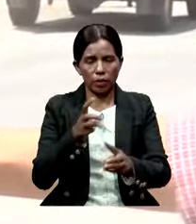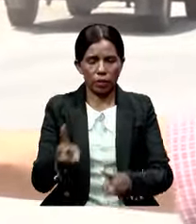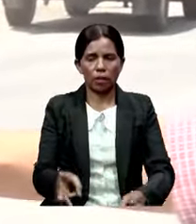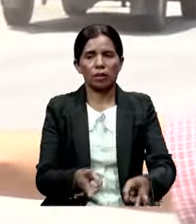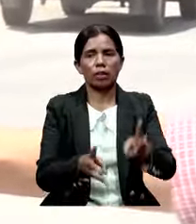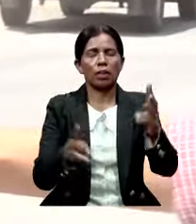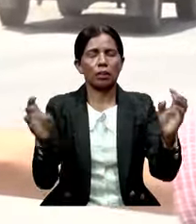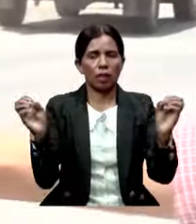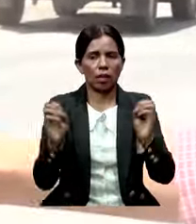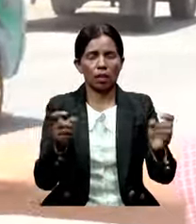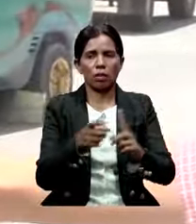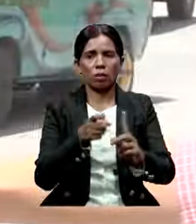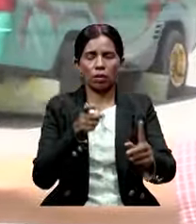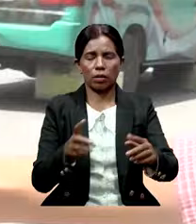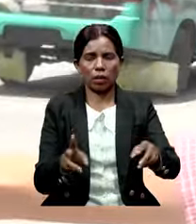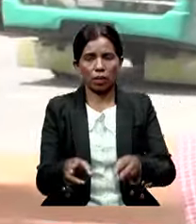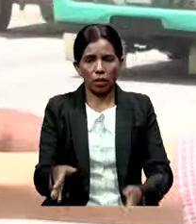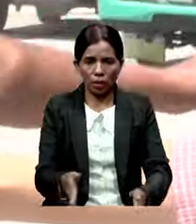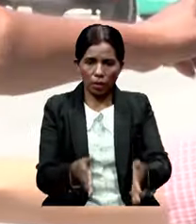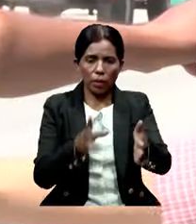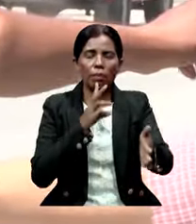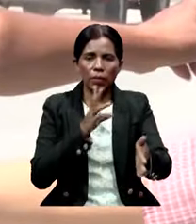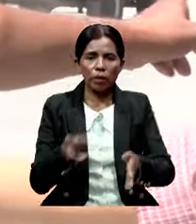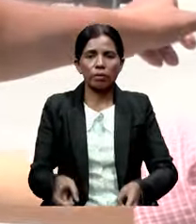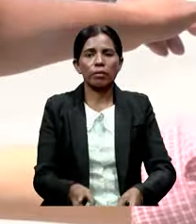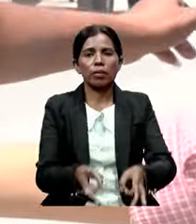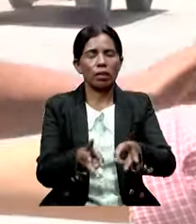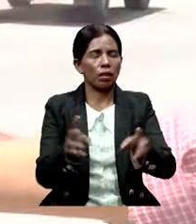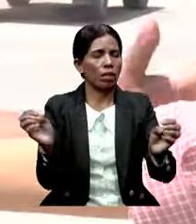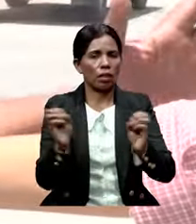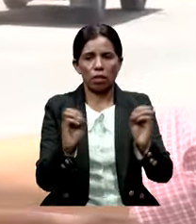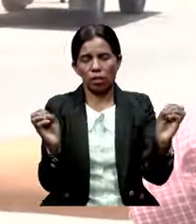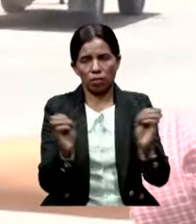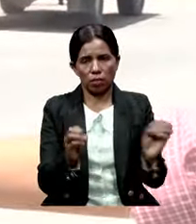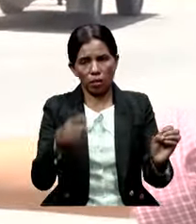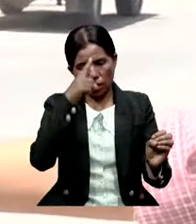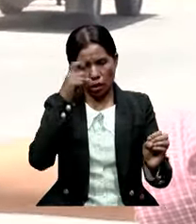la liu ona o si vale ta net tamba ponte kraik na intupidu.